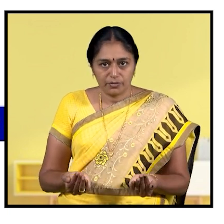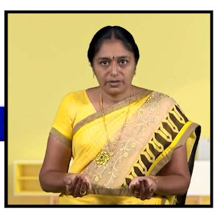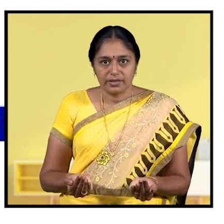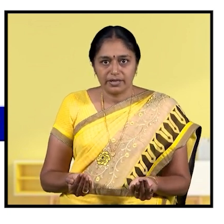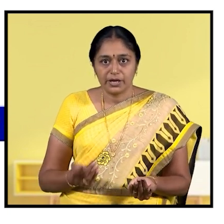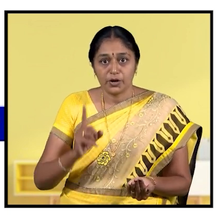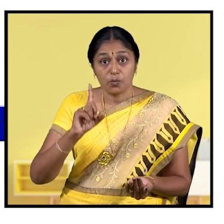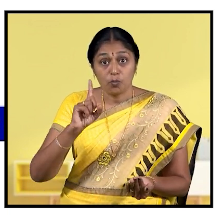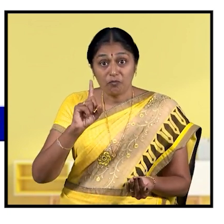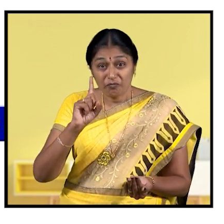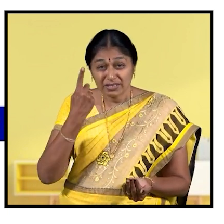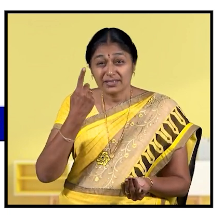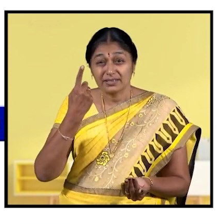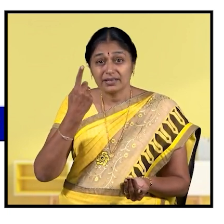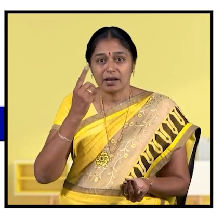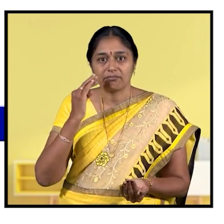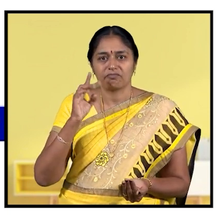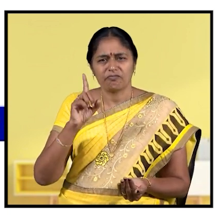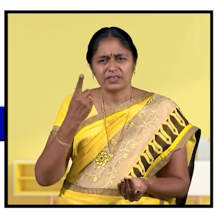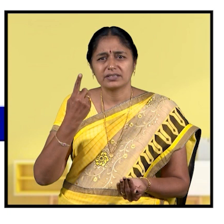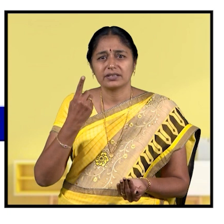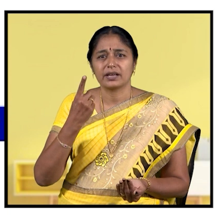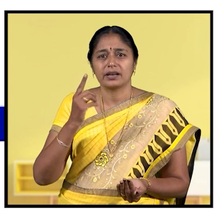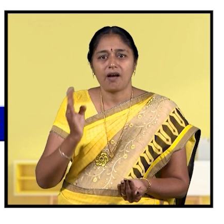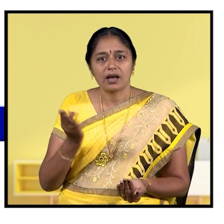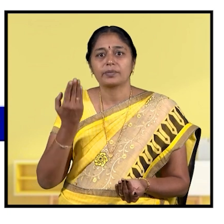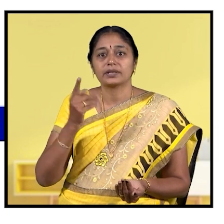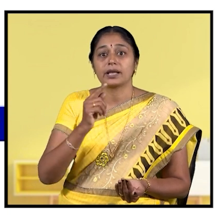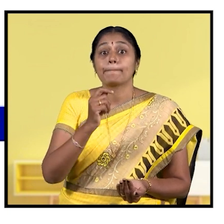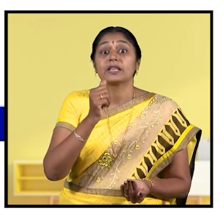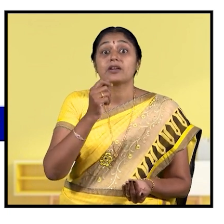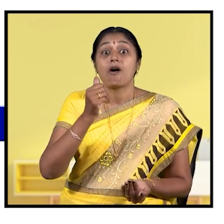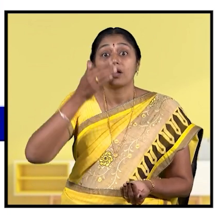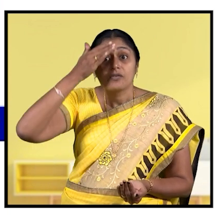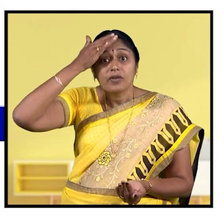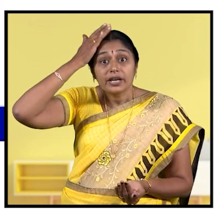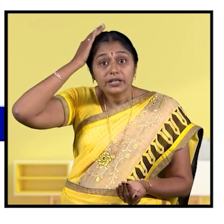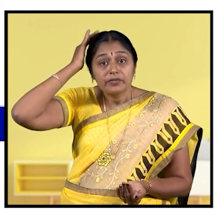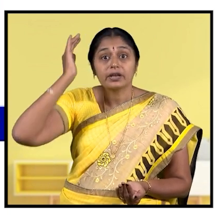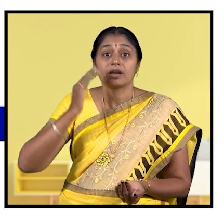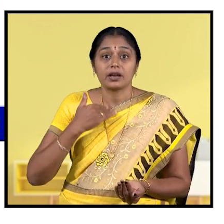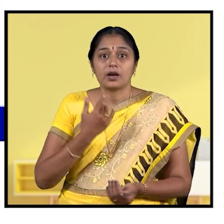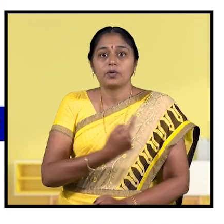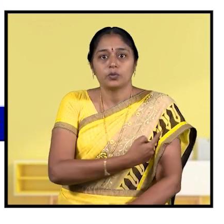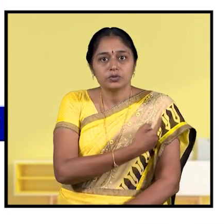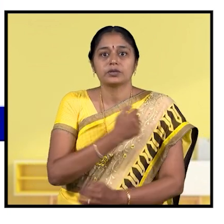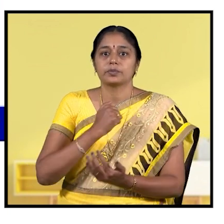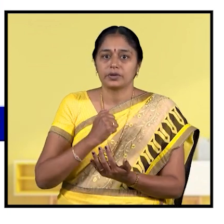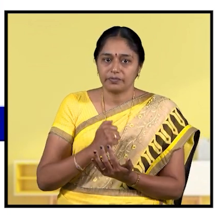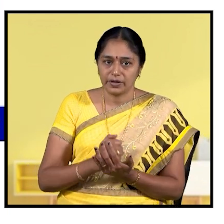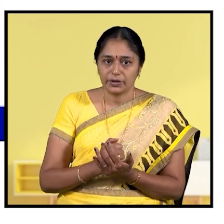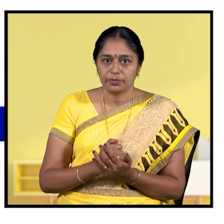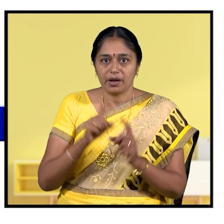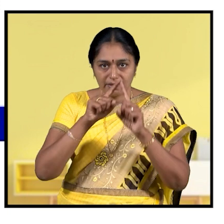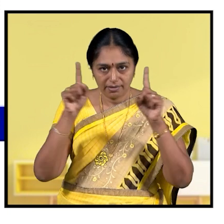பிறந்த உடனே அந்த முதல் நாள்லேருந்து 16 வயது வரைக்கும் நம்ம தடுப்பூசியில் போட்டுக்கிட்டே இருக்கிறோம். அதுக்கப்புறம் ஏதாவது குறிப்பிட்ட நோய் வந்துன்னா அந்த ஏரியாவில் ஏதாவது வந்துனாக்க அந்த நோய்க்கான தடுப்பூசி